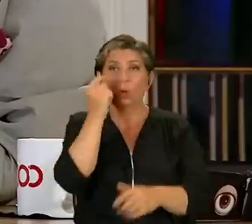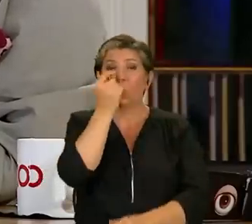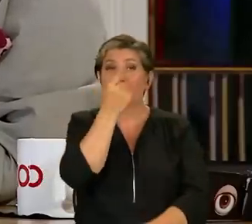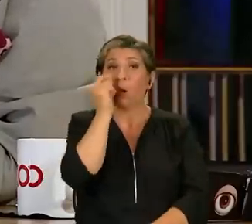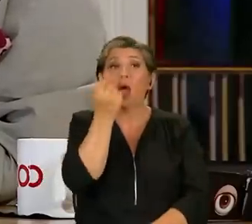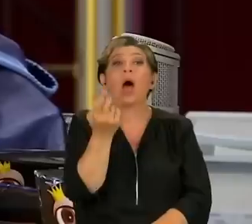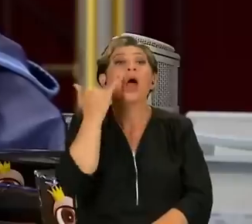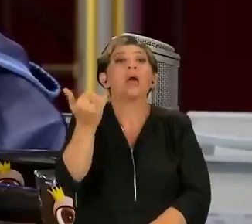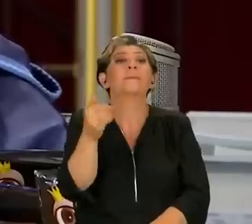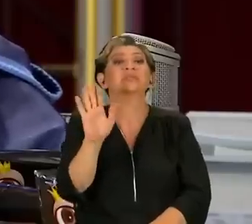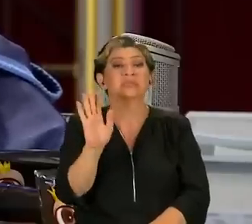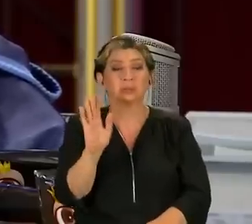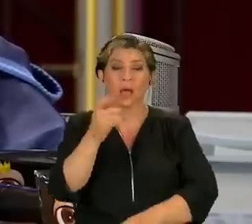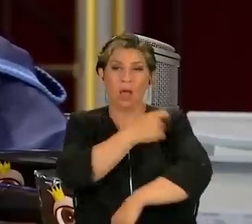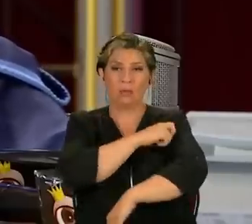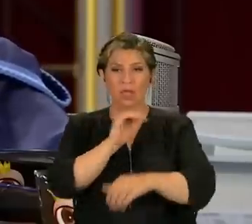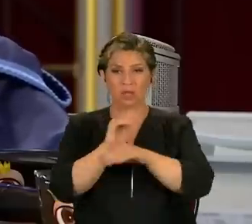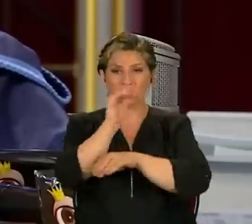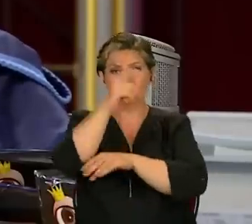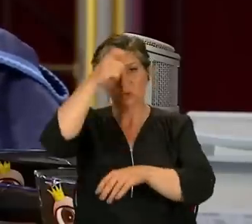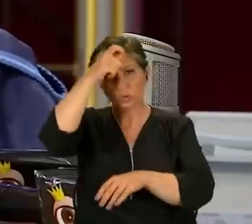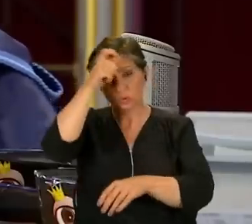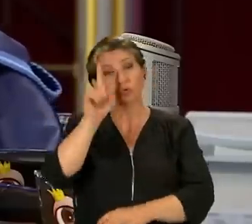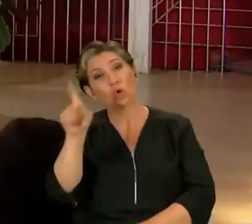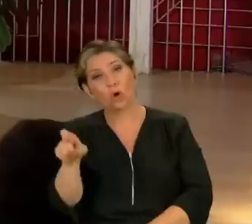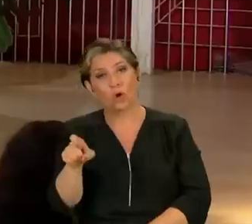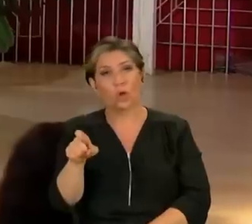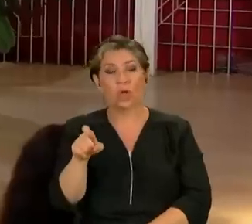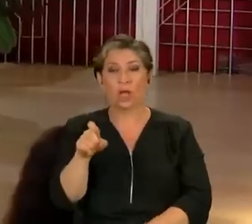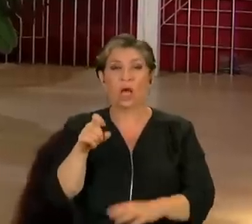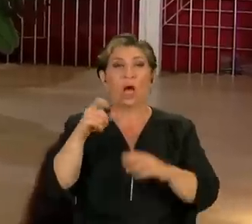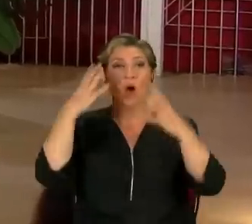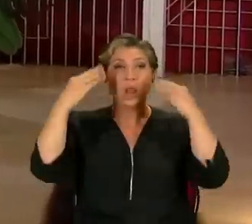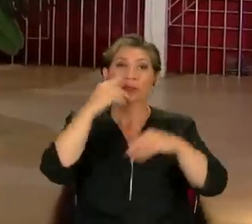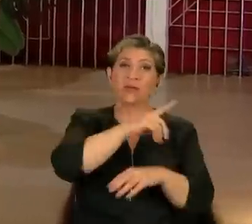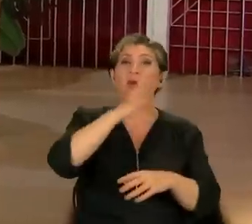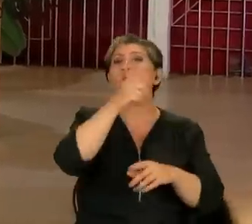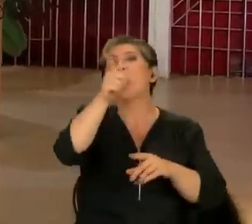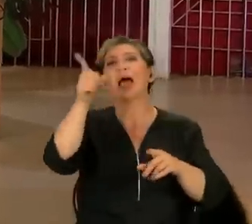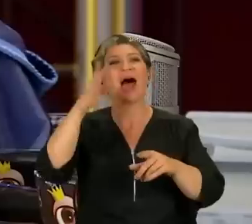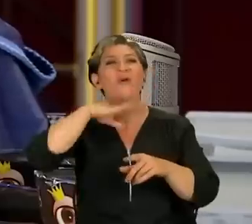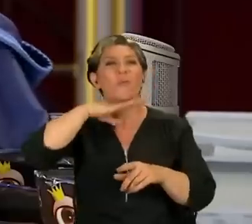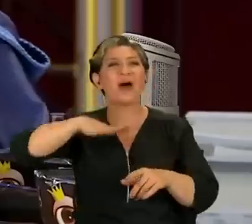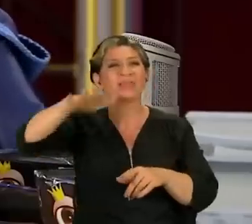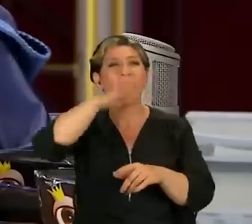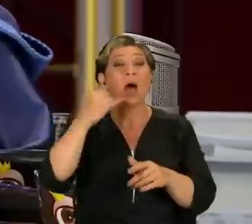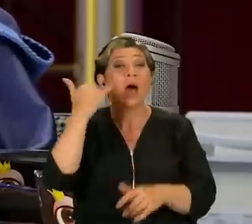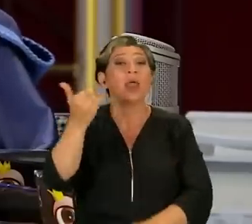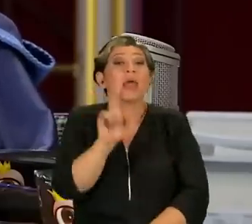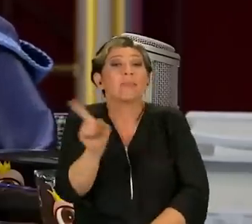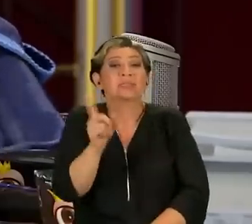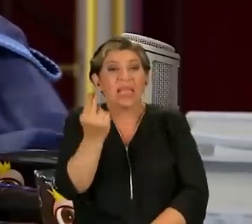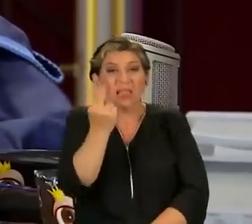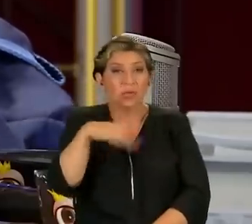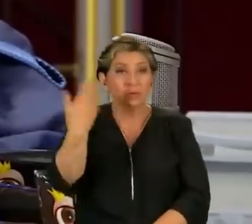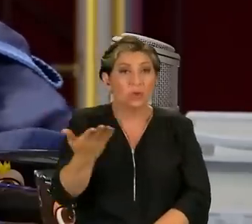Kolay kolay arayamazsın. Almanya'da yaşayan Türklere sorun. Amsterdam'da veyahut da oralarda yaşayan. Hmm. Arayamazsın